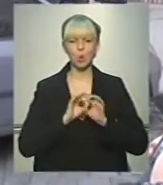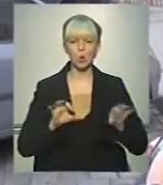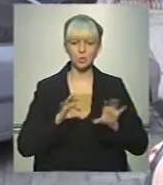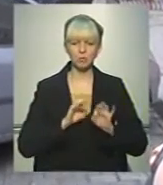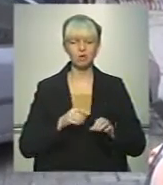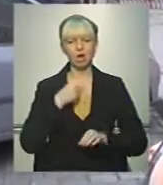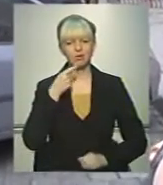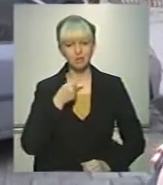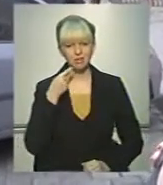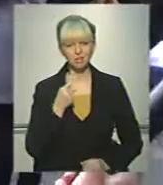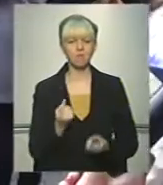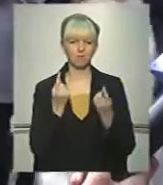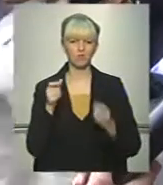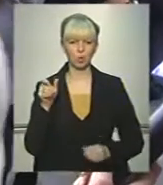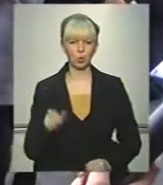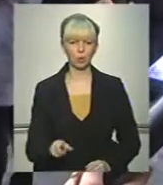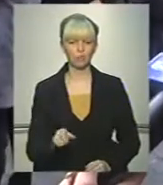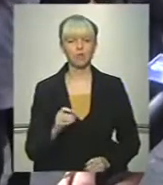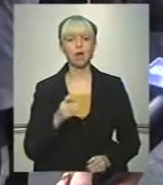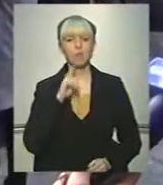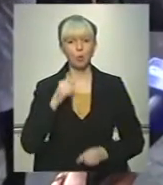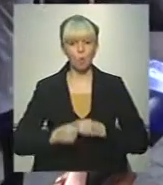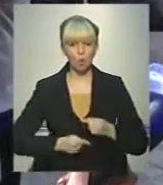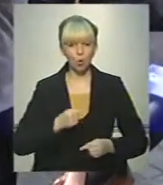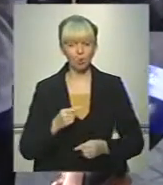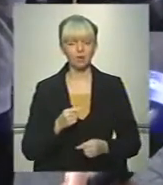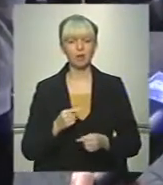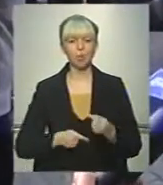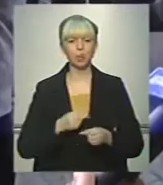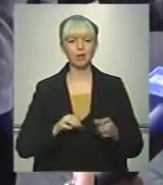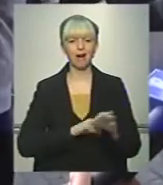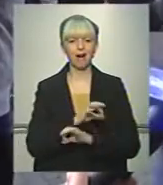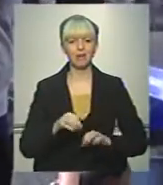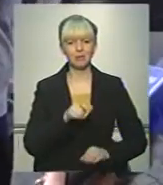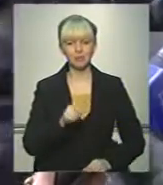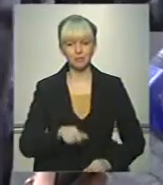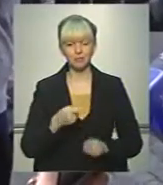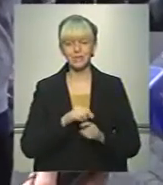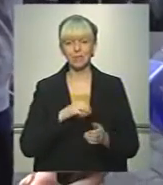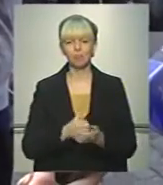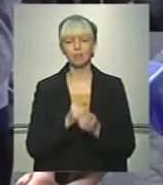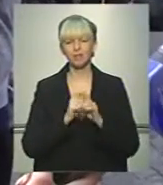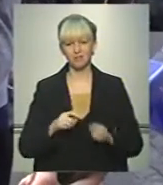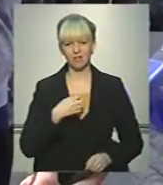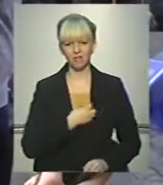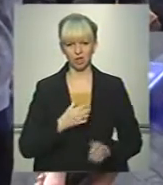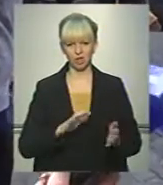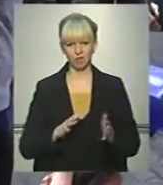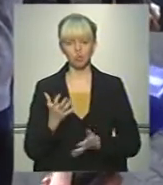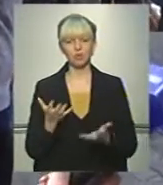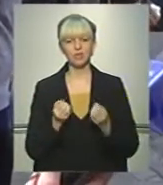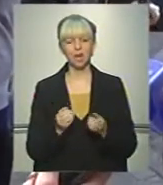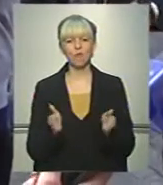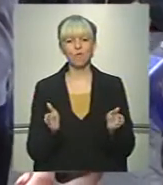дуже багато казали. Велика людина. Для молодого покоління, для покоління архітекторів це насамперед надзвичайно важлива подія, якщо брати